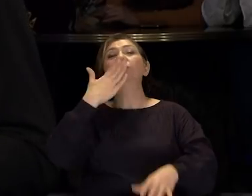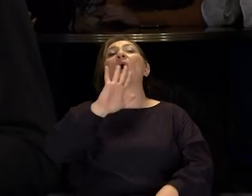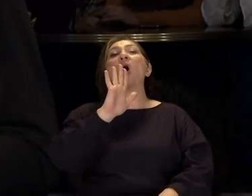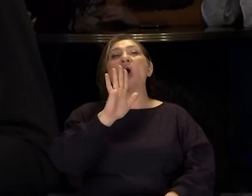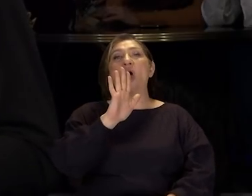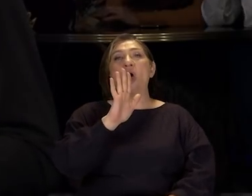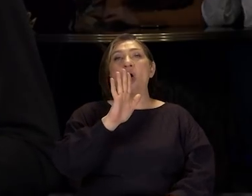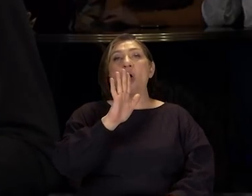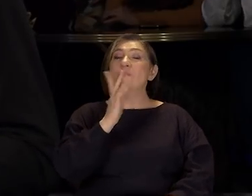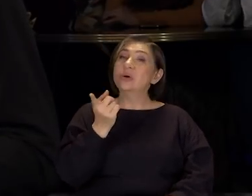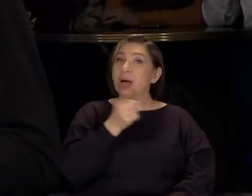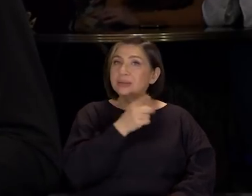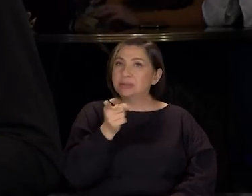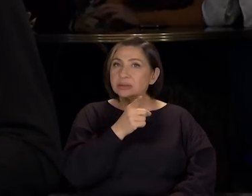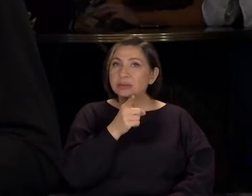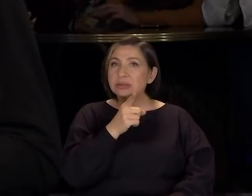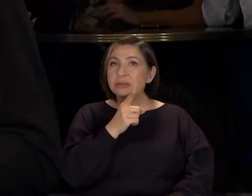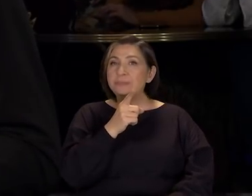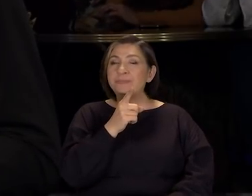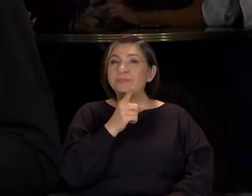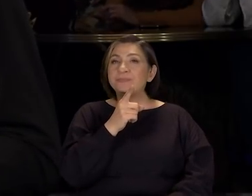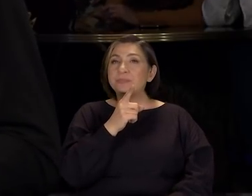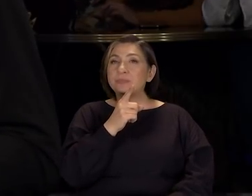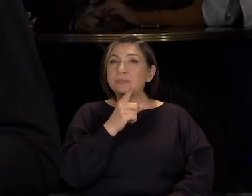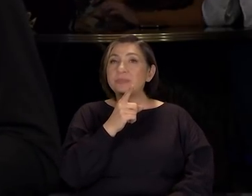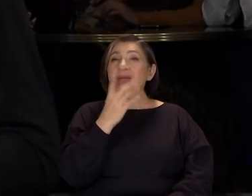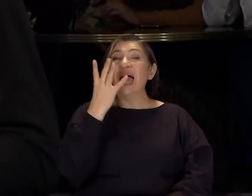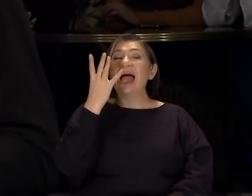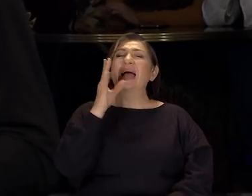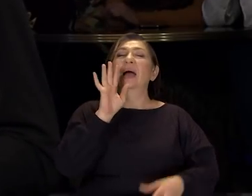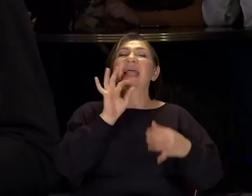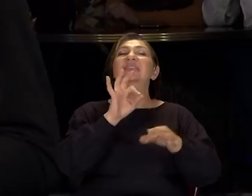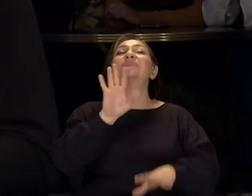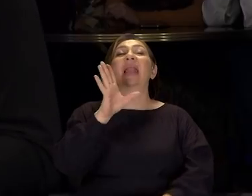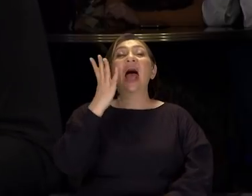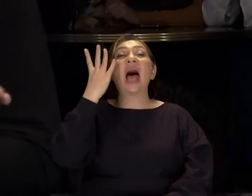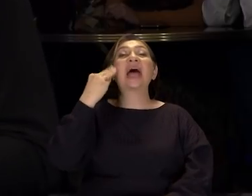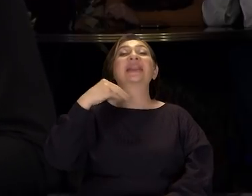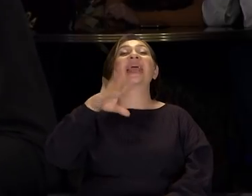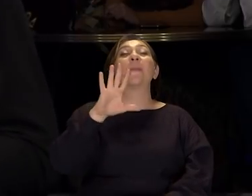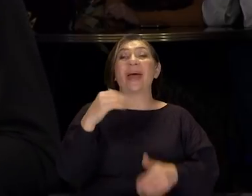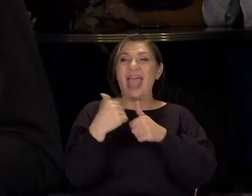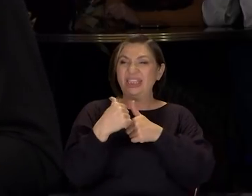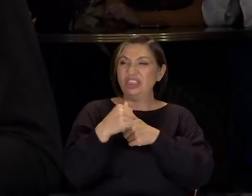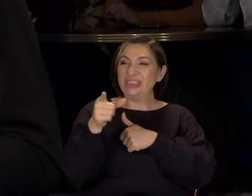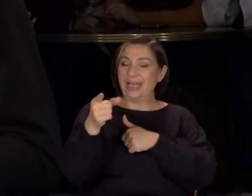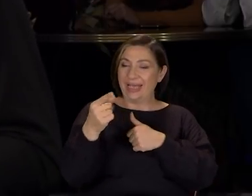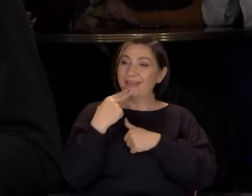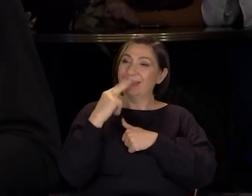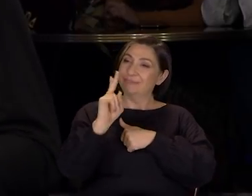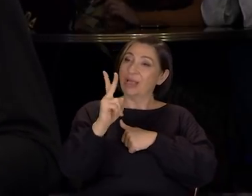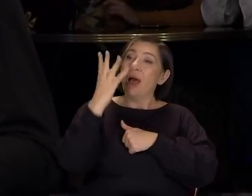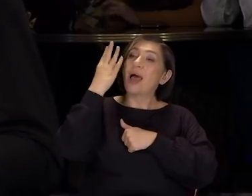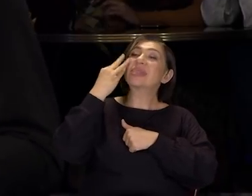Yani kuramama mı? Daha çok anlayamama, kuramama evet. Değil de eşini anlayamama, belki